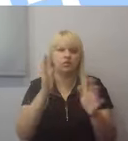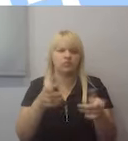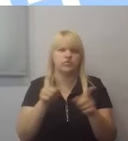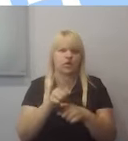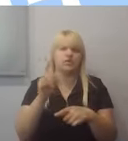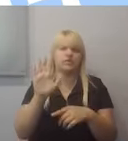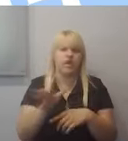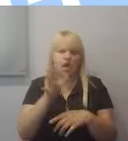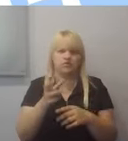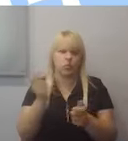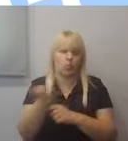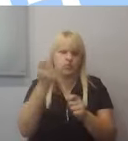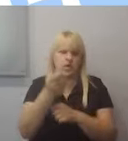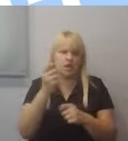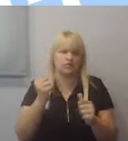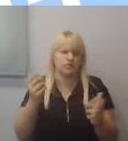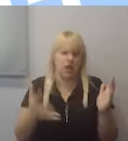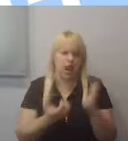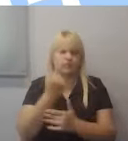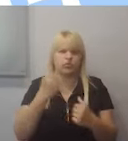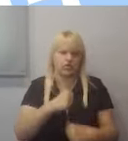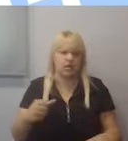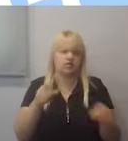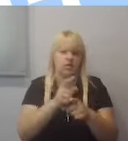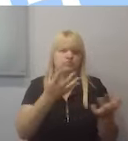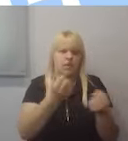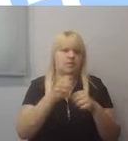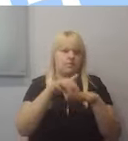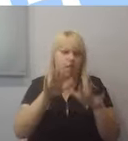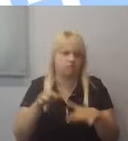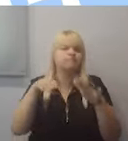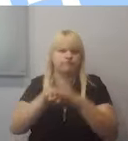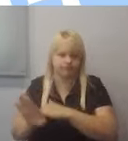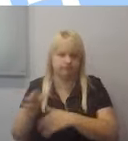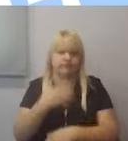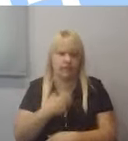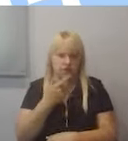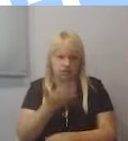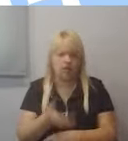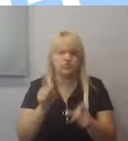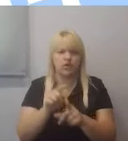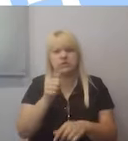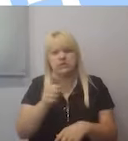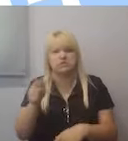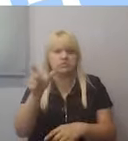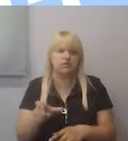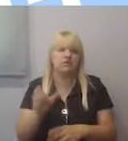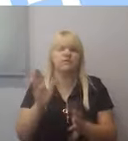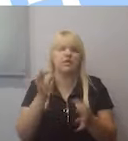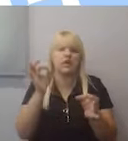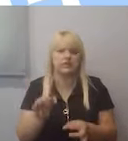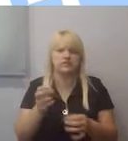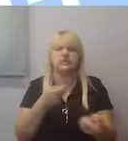dienests kas šādā notkumā pieņems lēmumus un pamatojoties arī objekta īpašniekus vai tiesiskais valītājs uz informāciju par